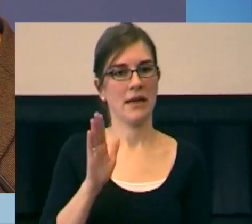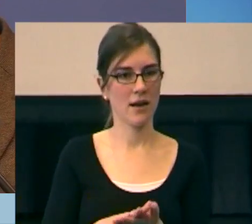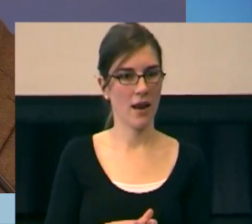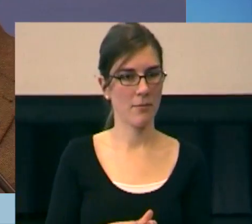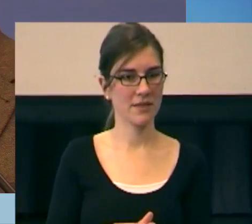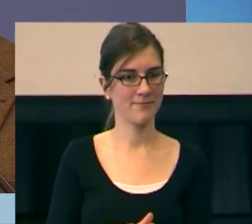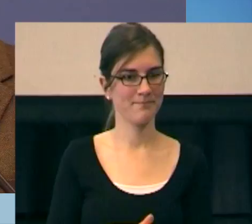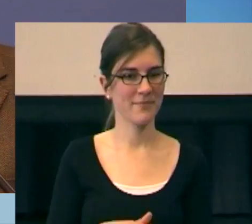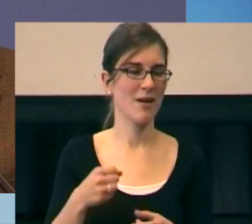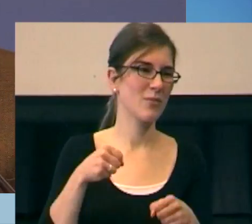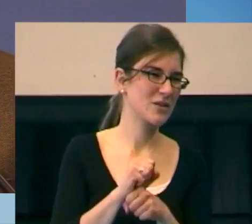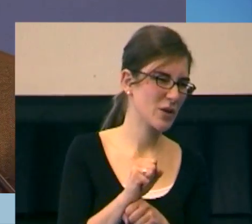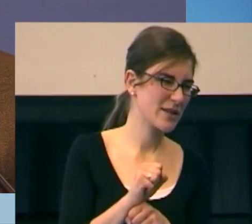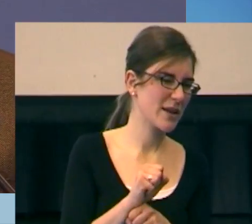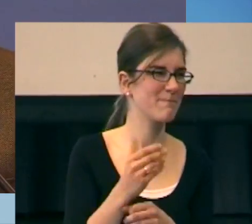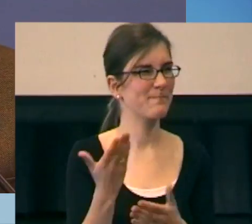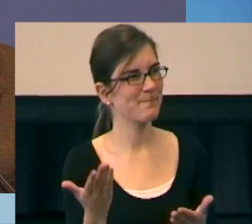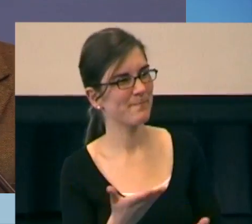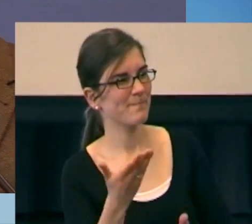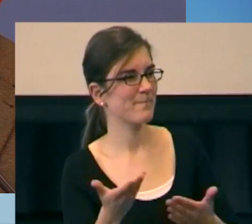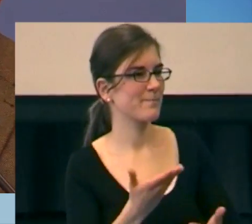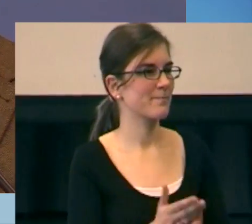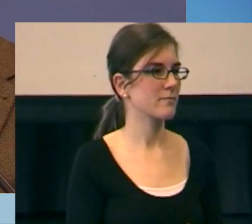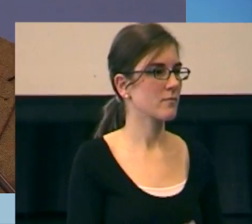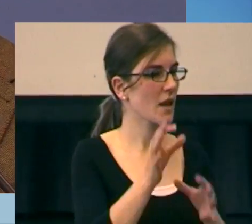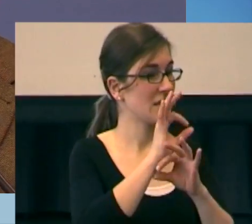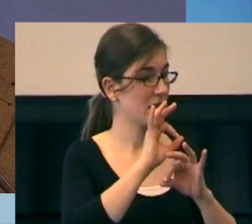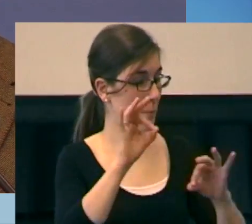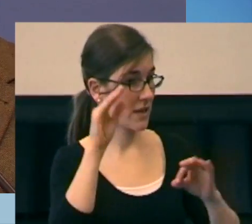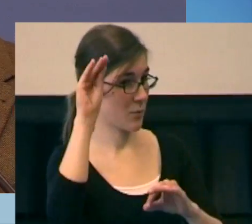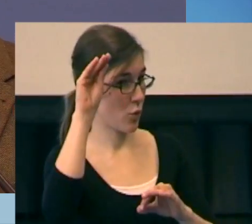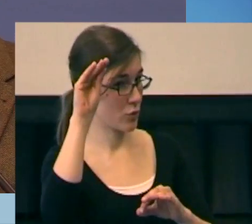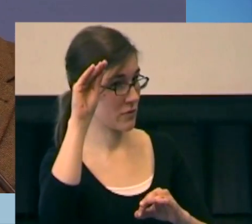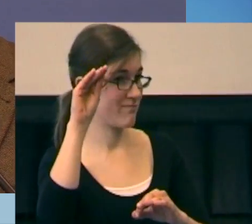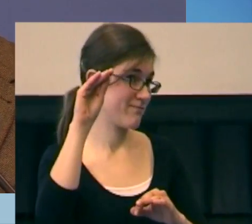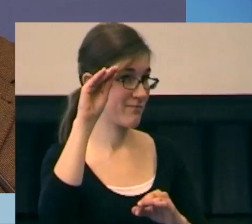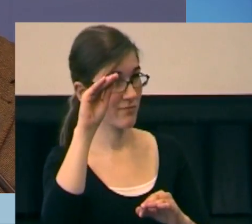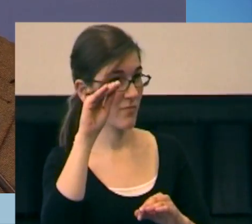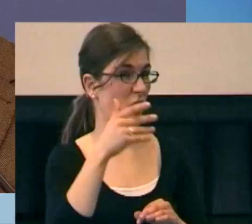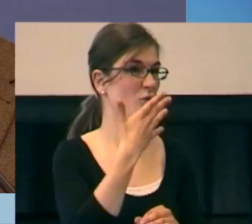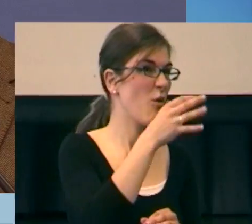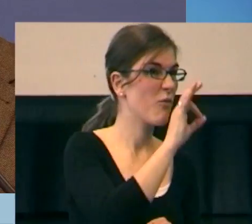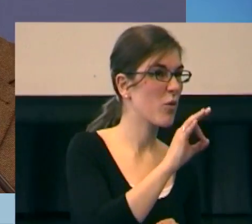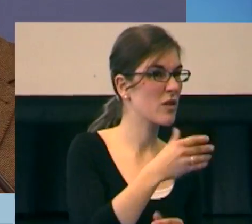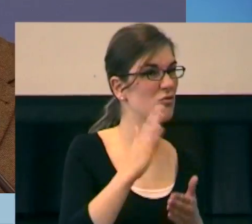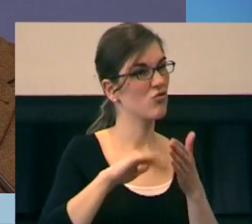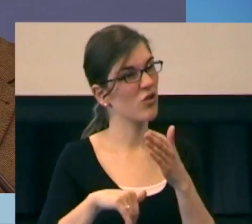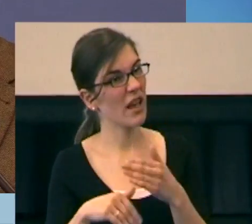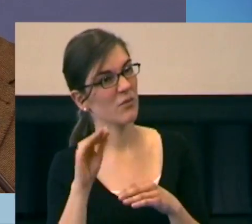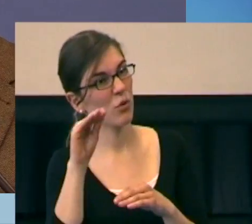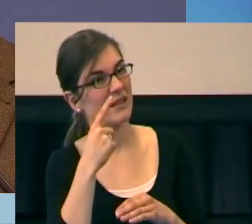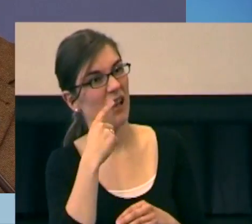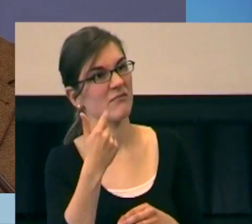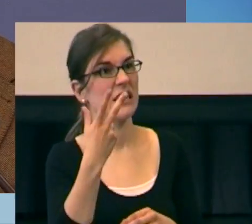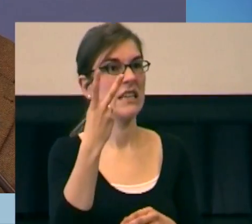Aber es wird trotz allem immer etwa die besten Prognosen sagen 5 Prozent, die schlechtesten sagen 25 Prozent